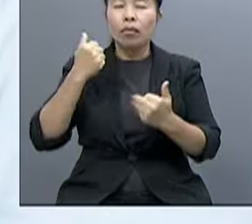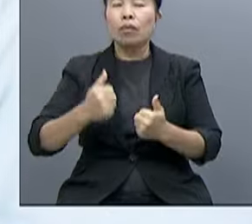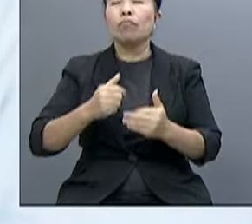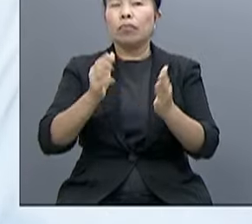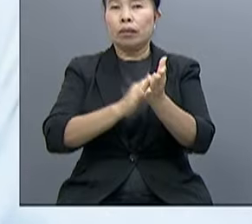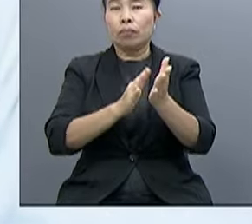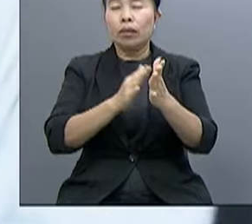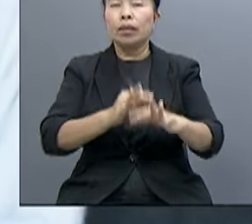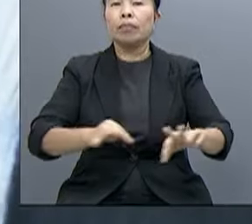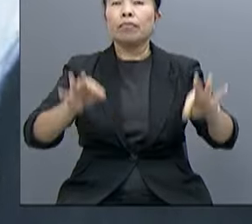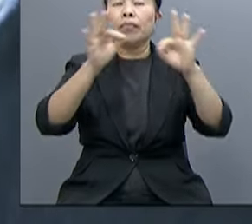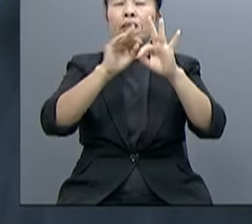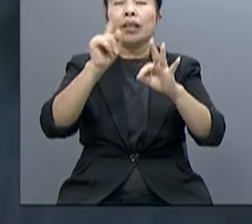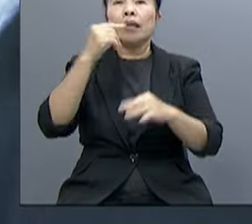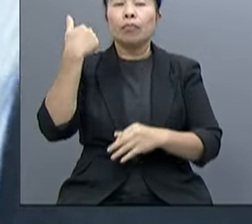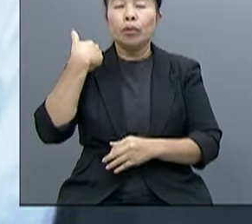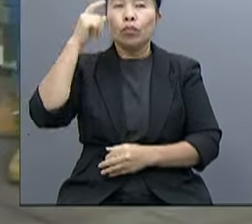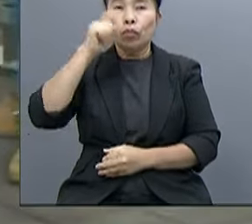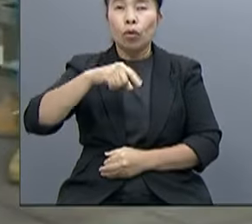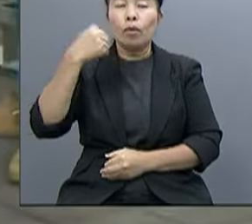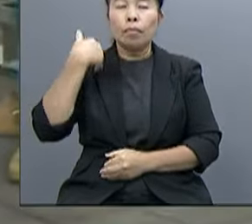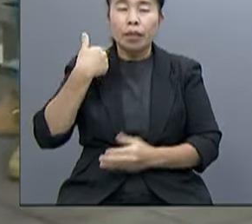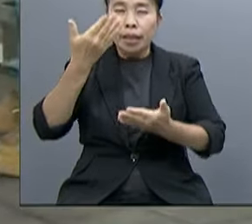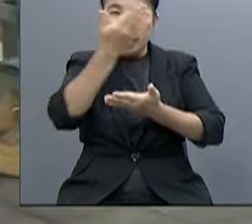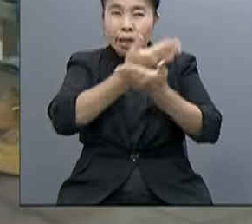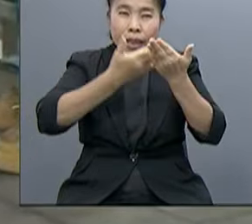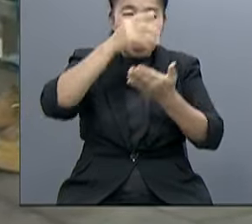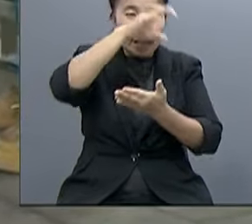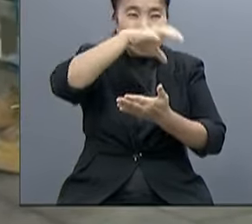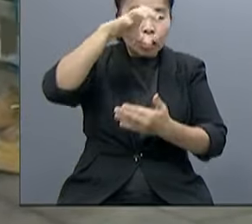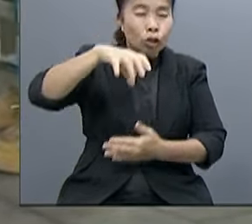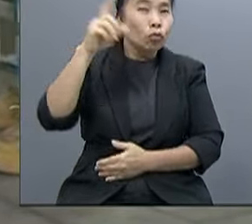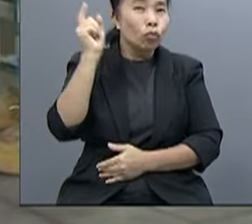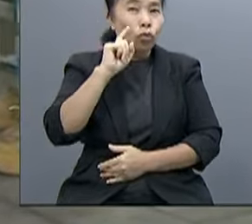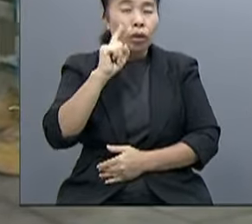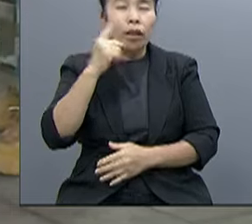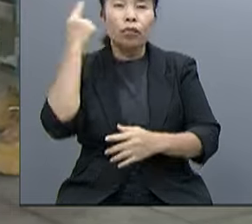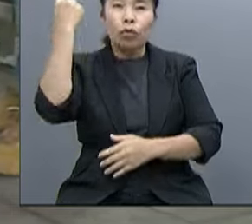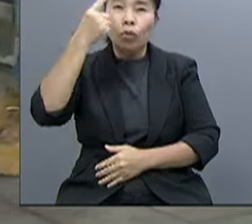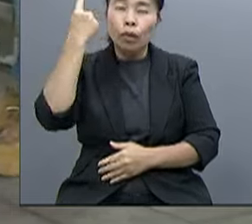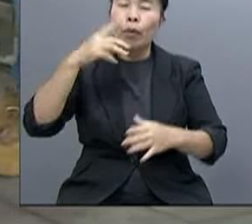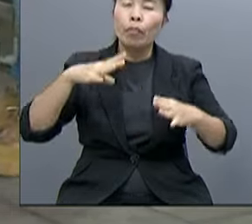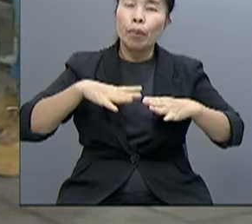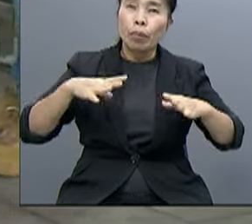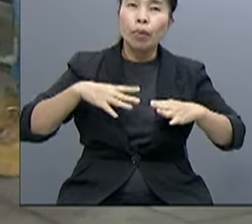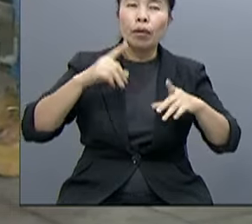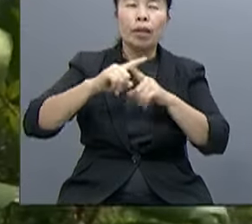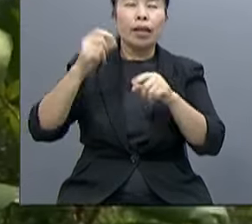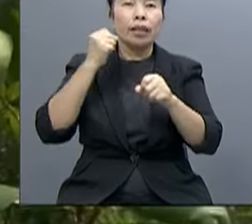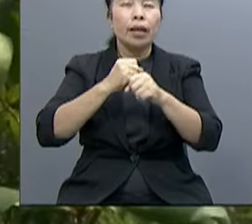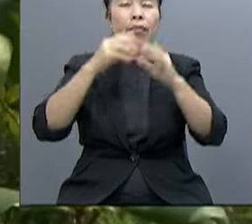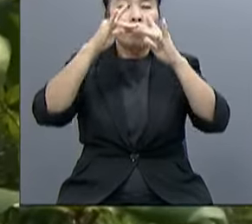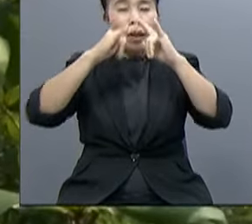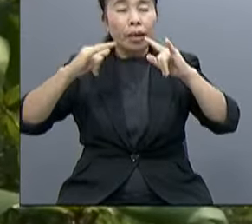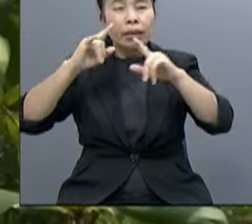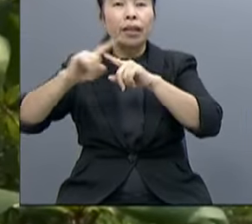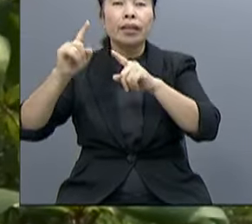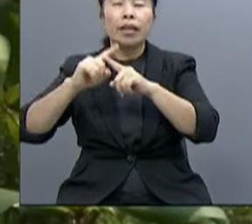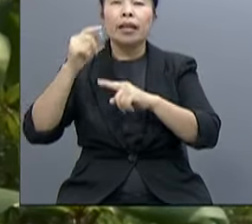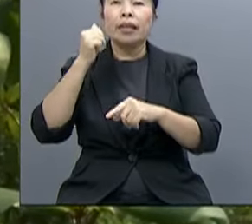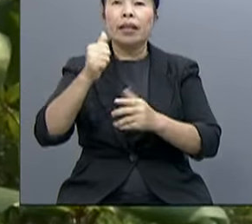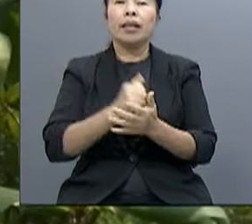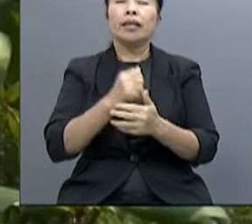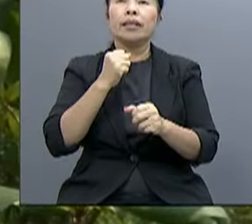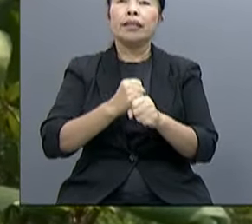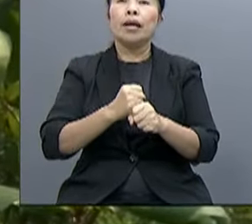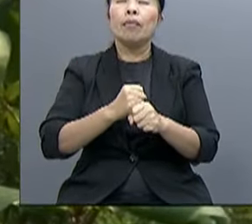ำคัญเช่นกันโดยจะต้องมีการหาแหล่งท่องเที่ยวใหม่ที่เป็นเมืองรองและพัฒนาแหล่งท่องเที่ยวแบบโฮมสเตย์เพื่อกระจายรายได้และเป็นการใ